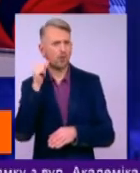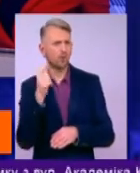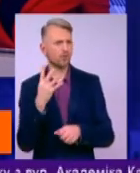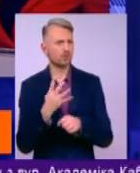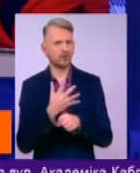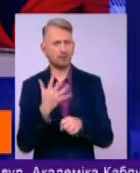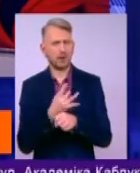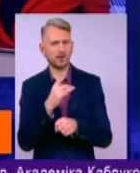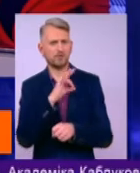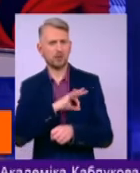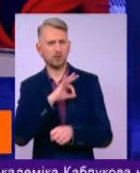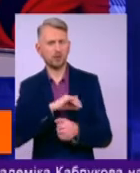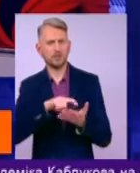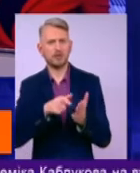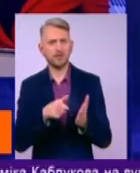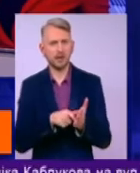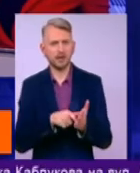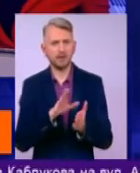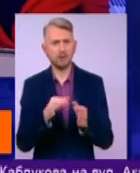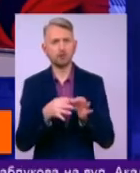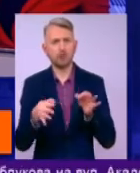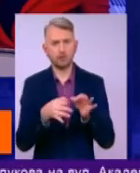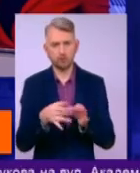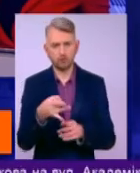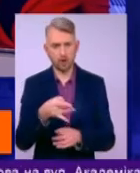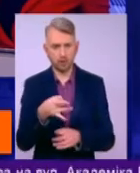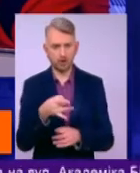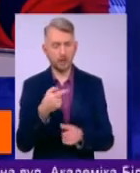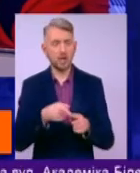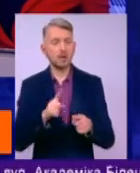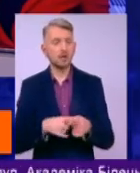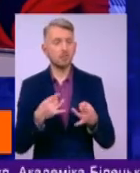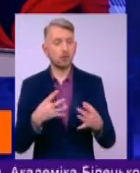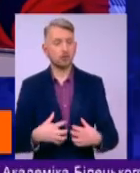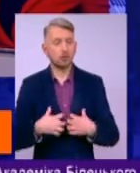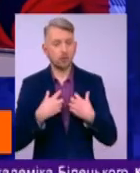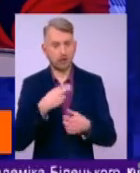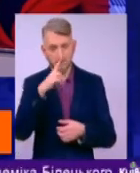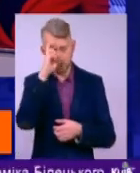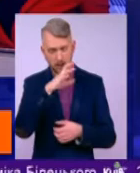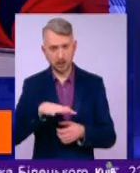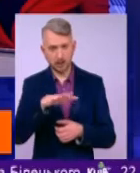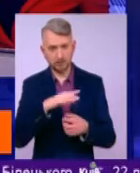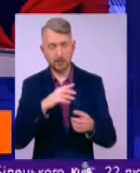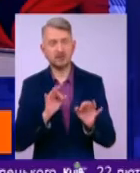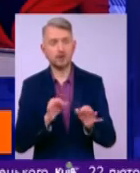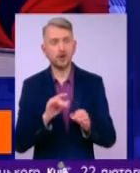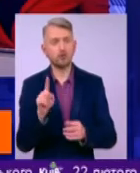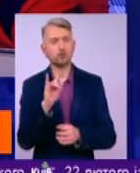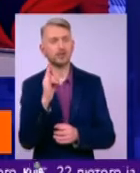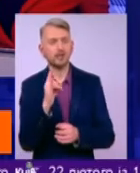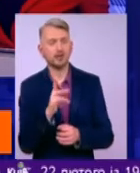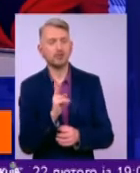чи 5 разів використовувалась кімната в Солом'янському районі. Тобто це просто жах для країни. Зазвичай, звичайно, що дитина,